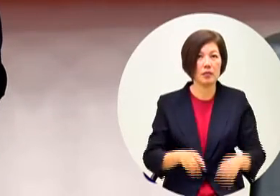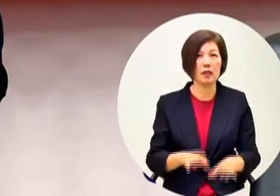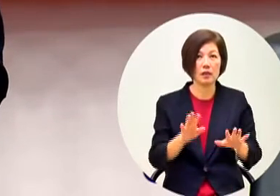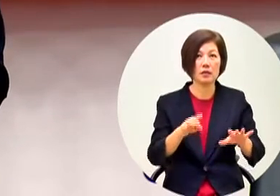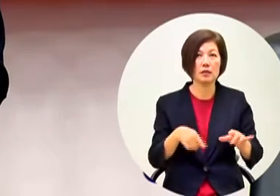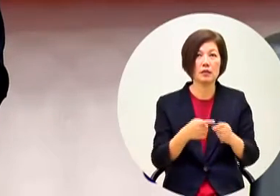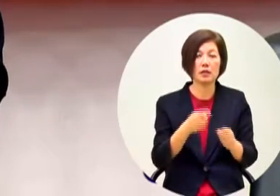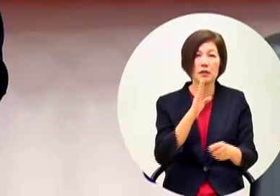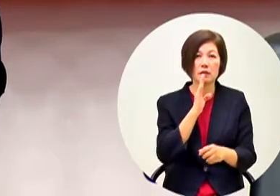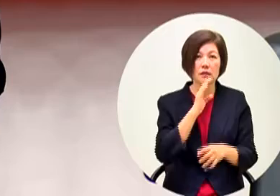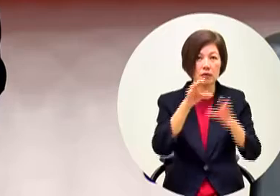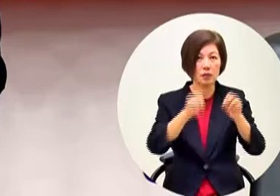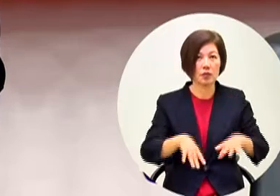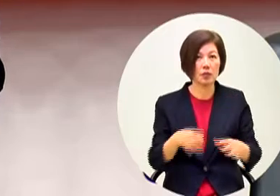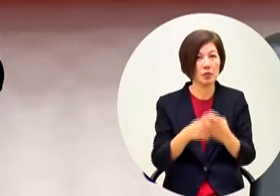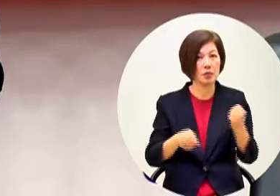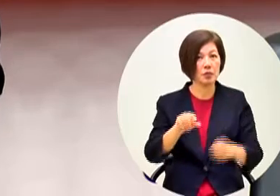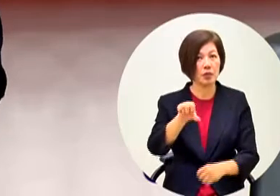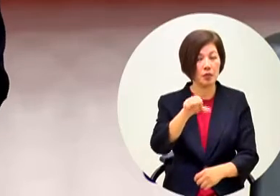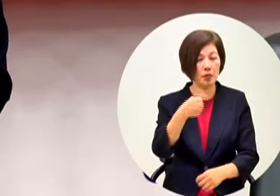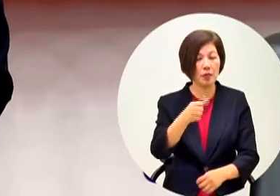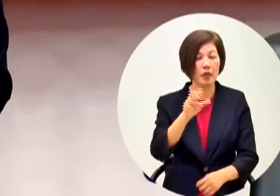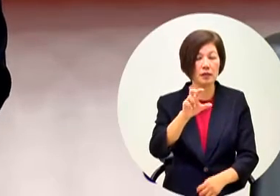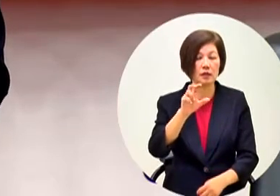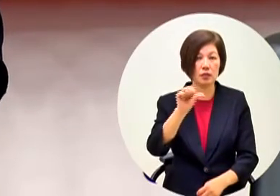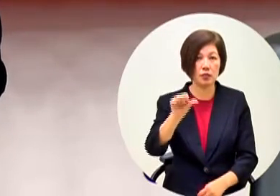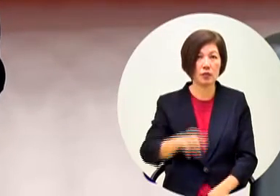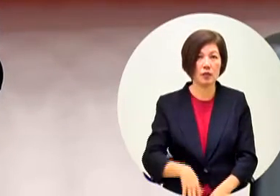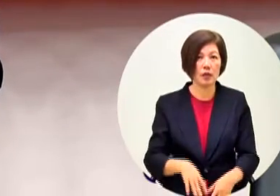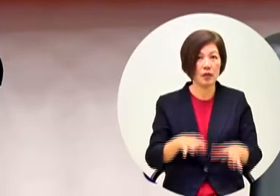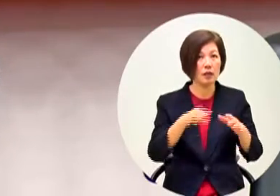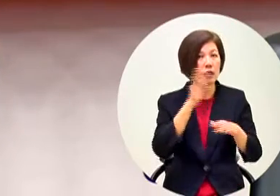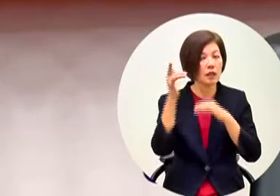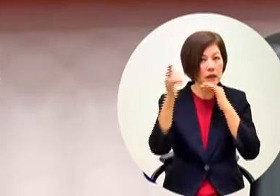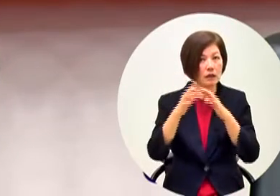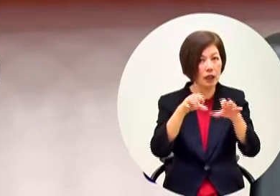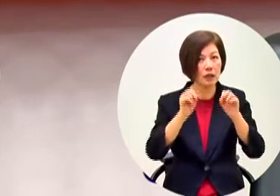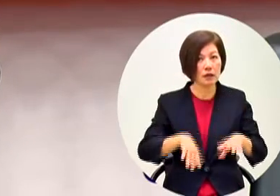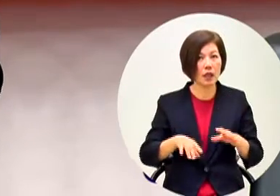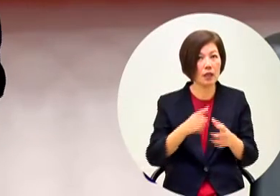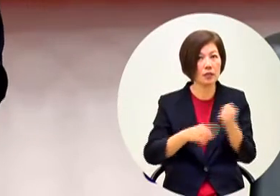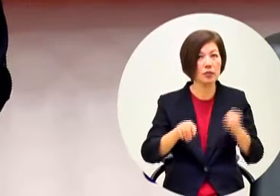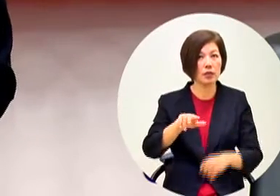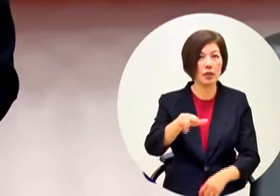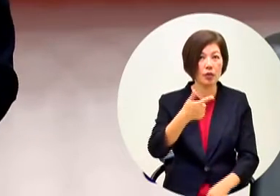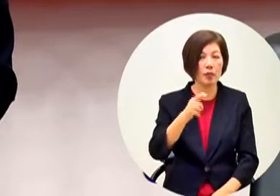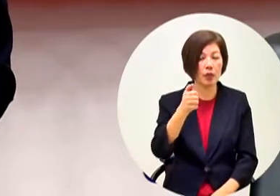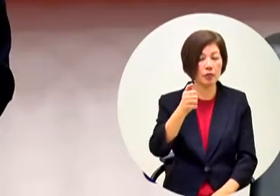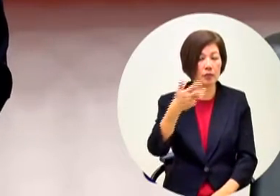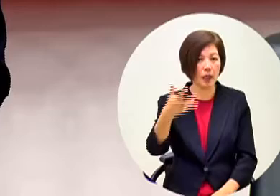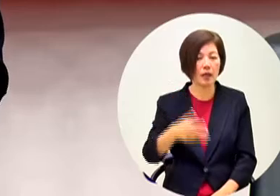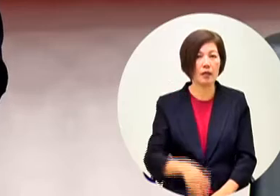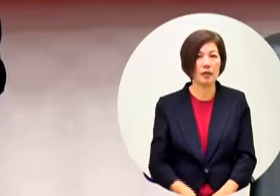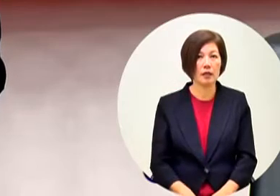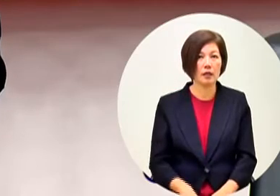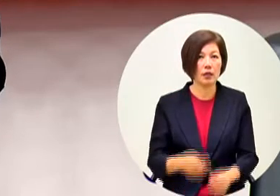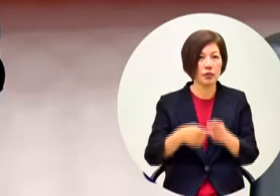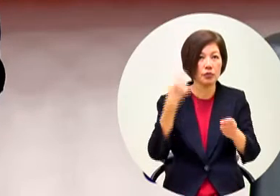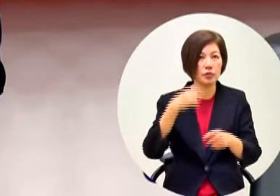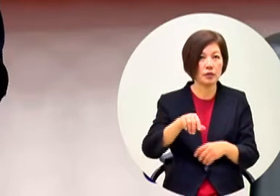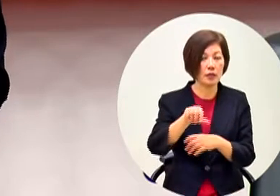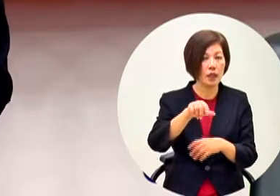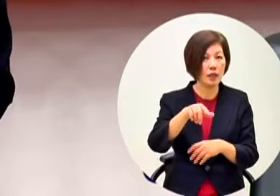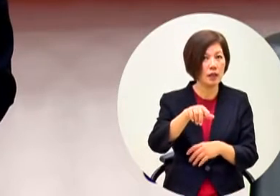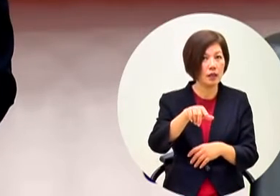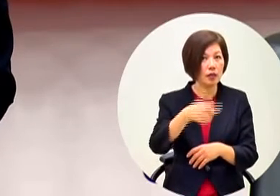这个已经拆除575件，那待拆除的有658件。我想啊，去年的时候待拆除有627件，